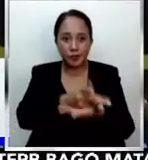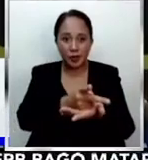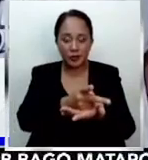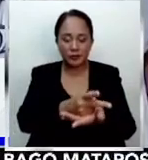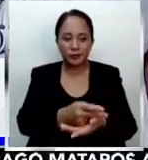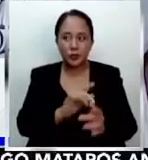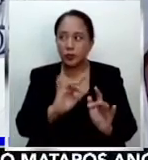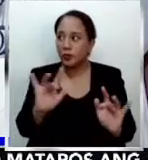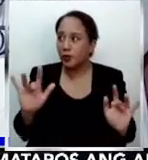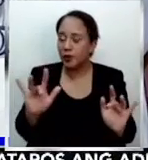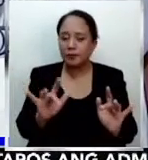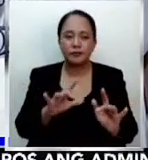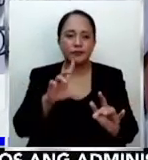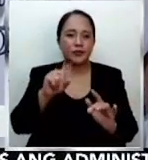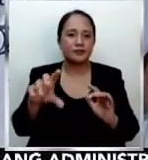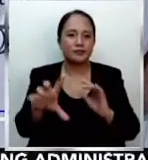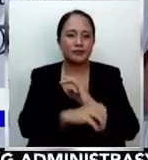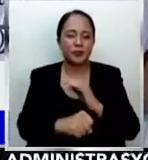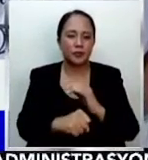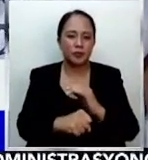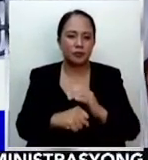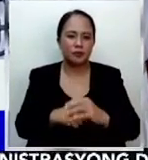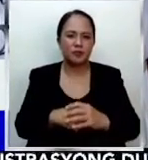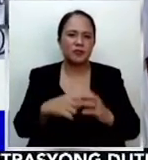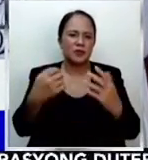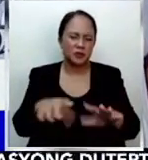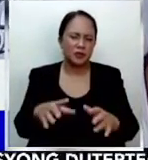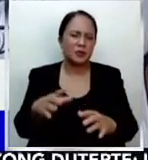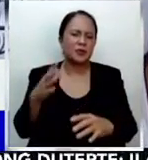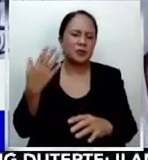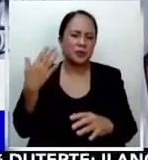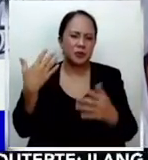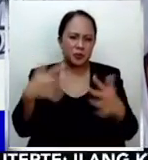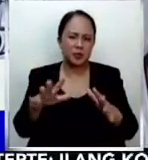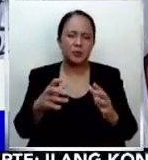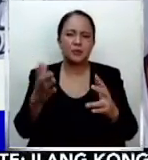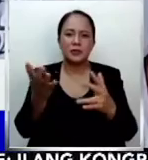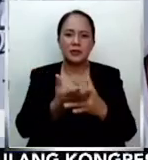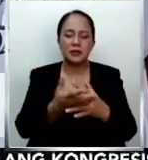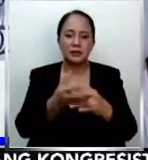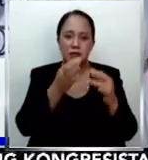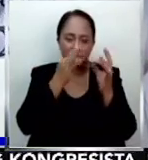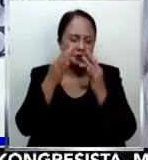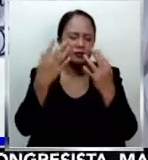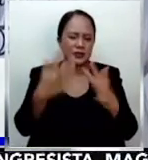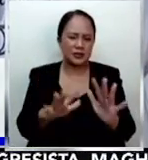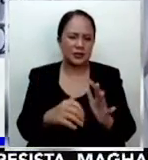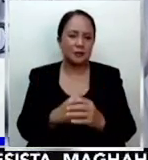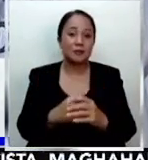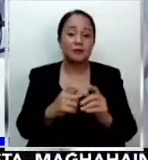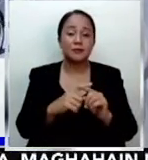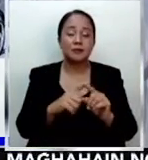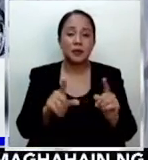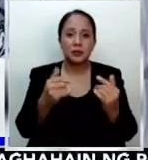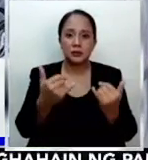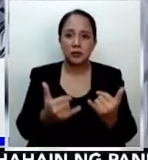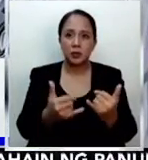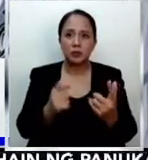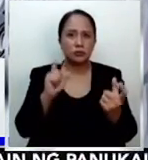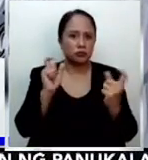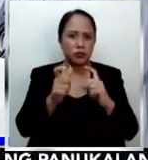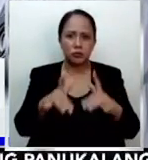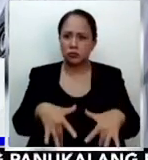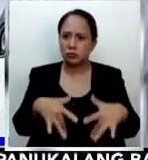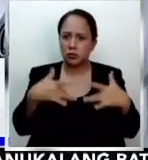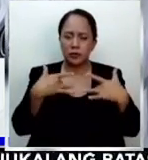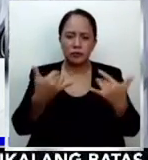sasalisi. Kami ko po yun, sir. Tapos na po yun. Yung kaso ko po sa drugs po. Pero ngayon, nagbabagong buhay na po ako, eh hindi